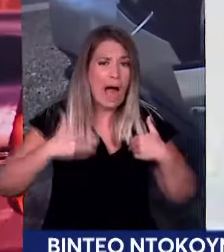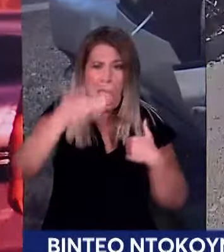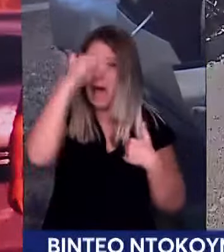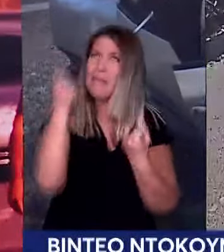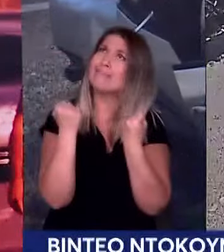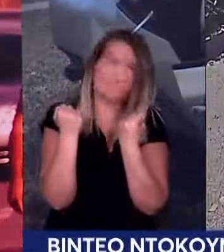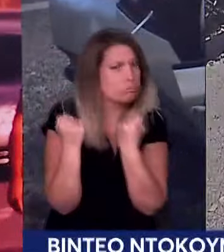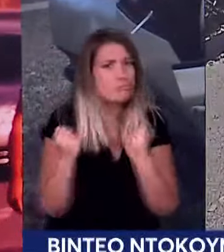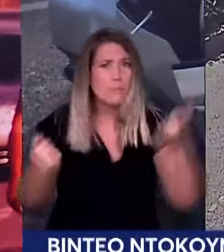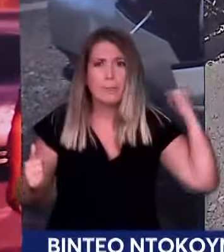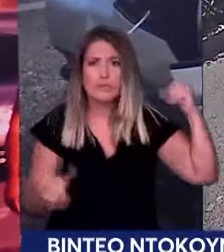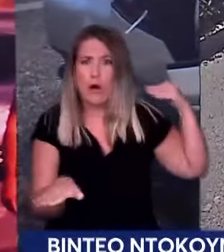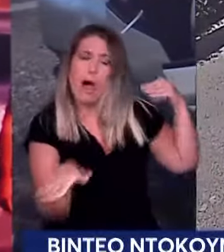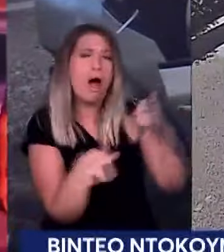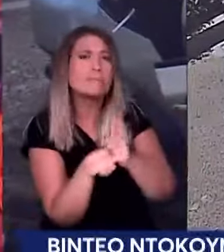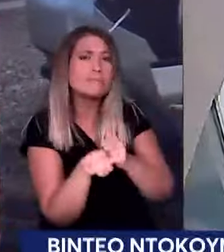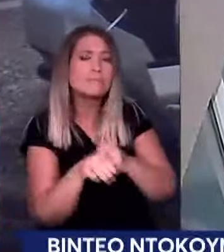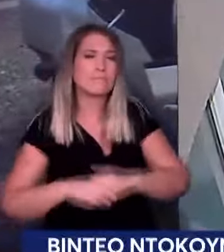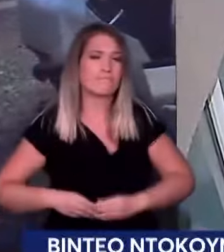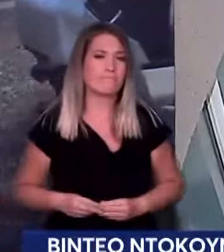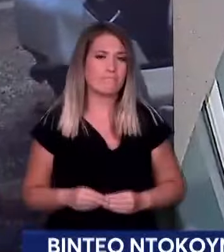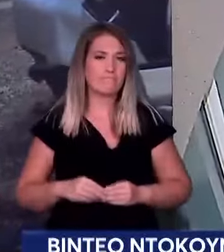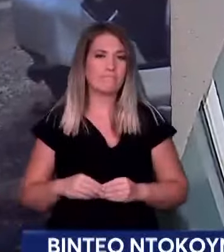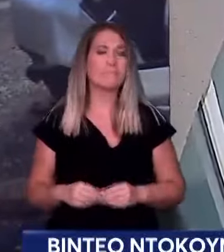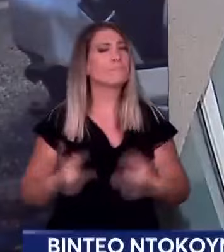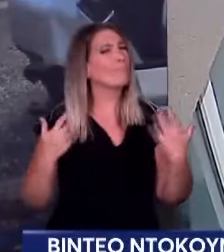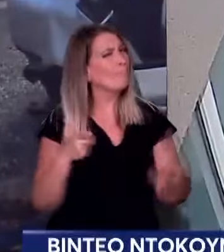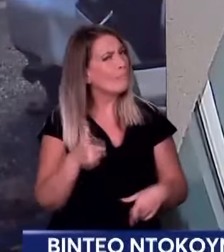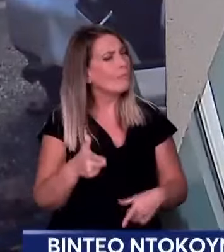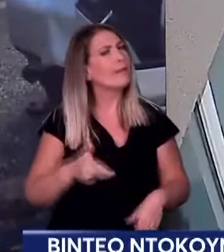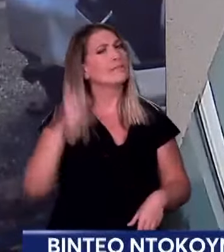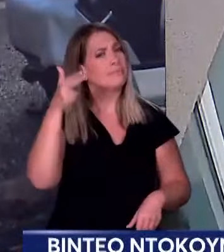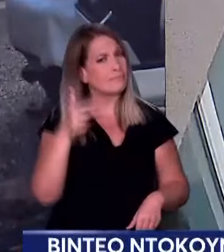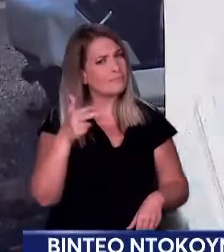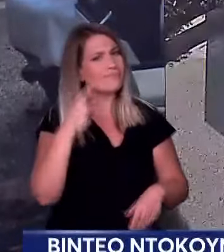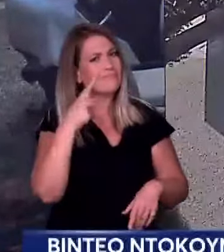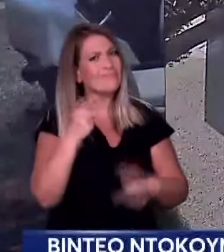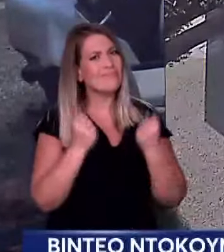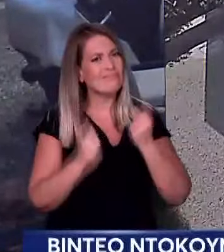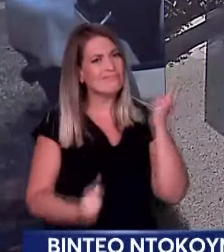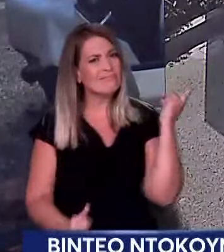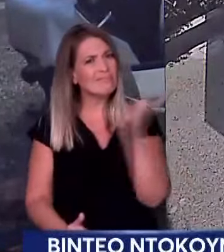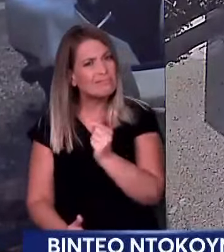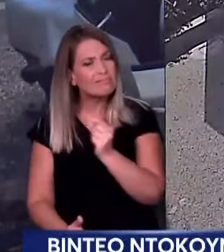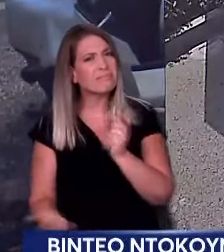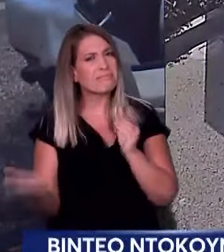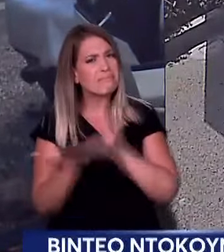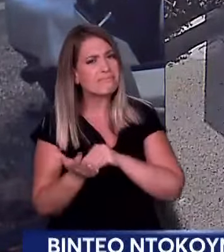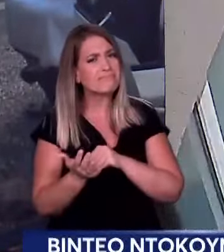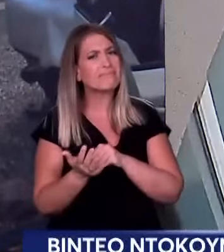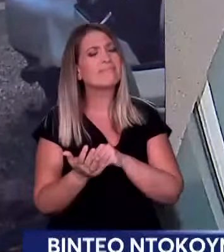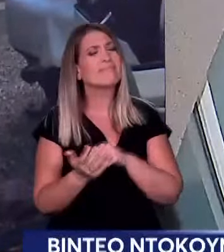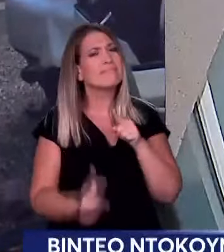Αυτό το βίντεο είναι όχι τη στιγμή του τροχαίου, είναι το ίδιο αυτοκίνητο με τον ίδιο οδηγό,